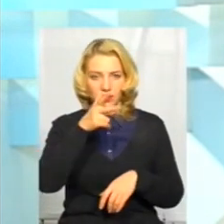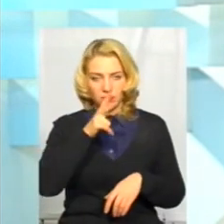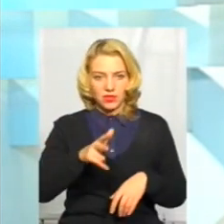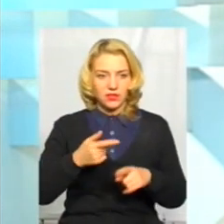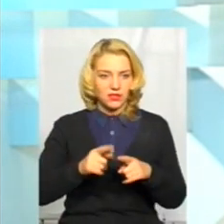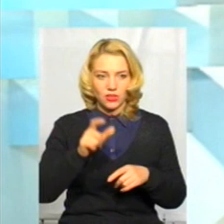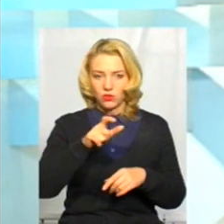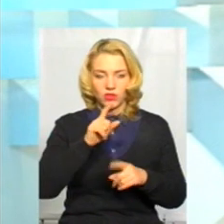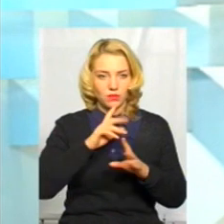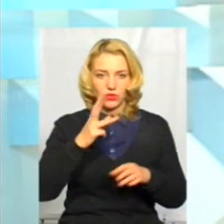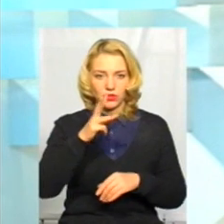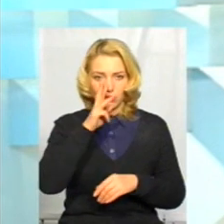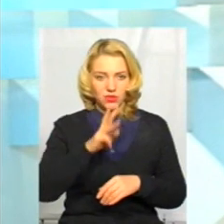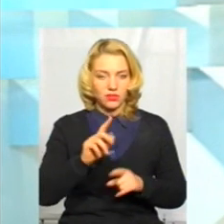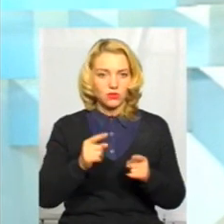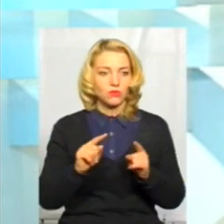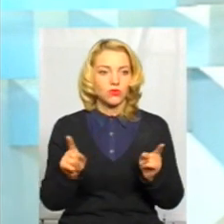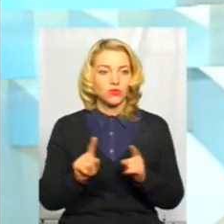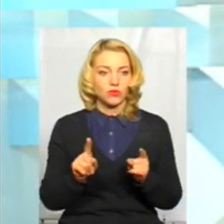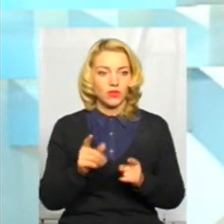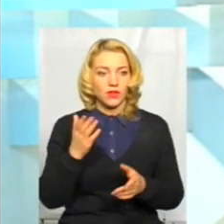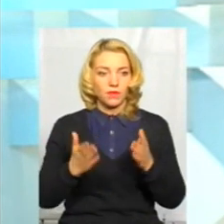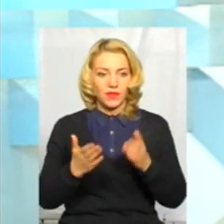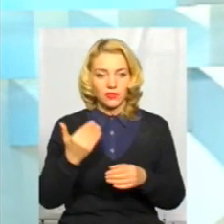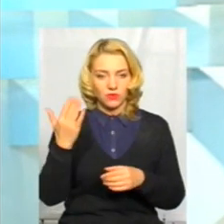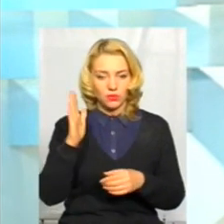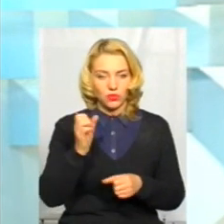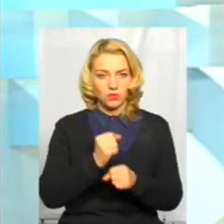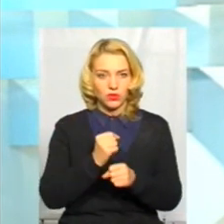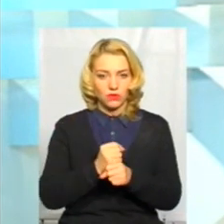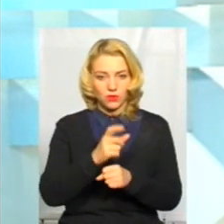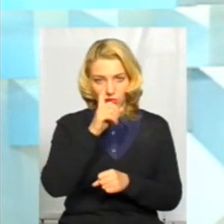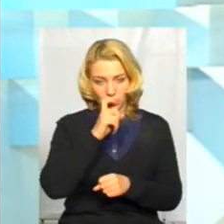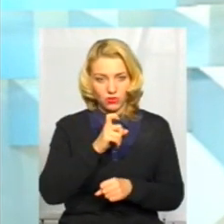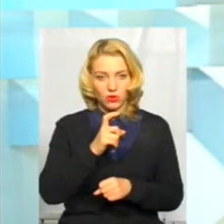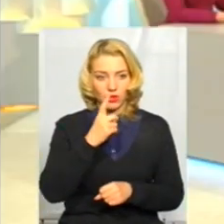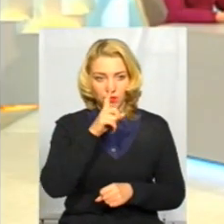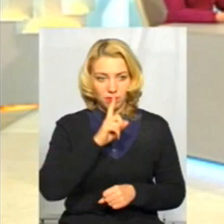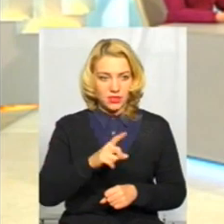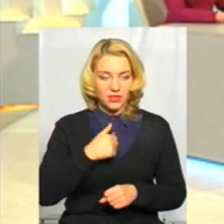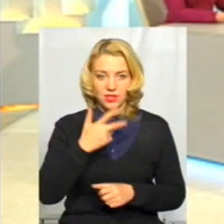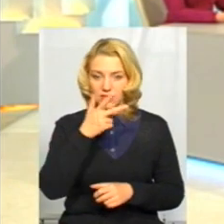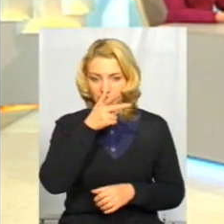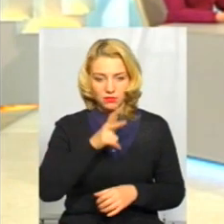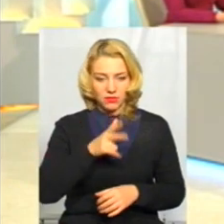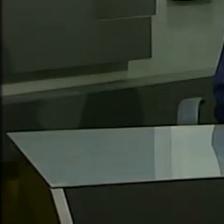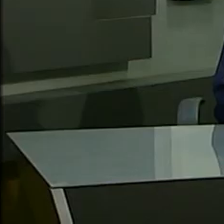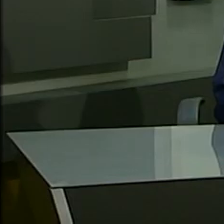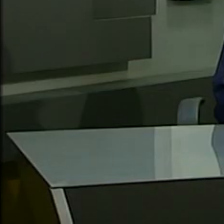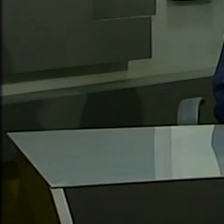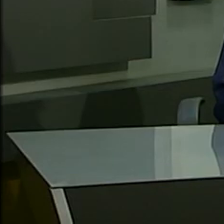3 місяці. Тому що якщо вони будуть працювати погано 3 місяці, я за 3 місяці точно не зроблю те, що я маю зробити.